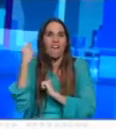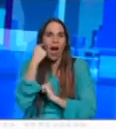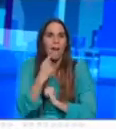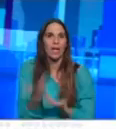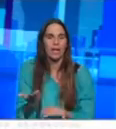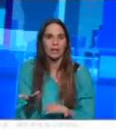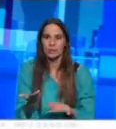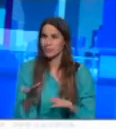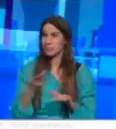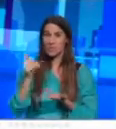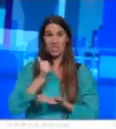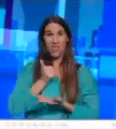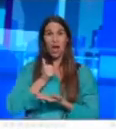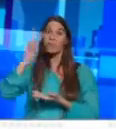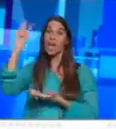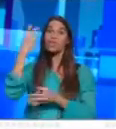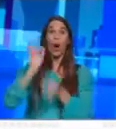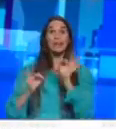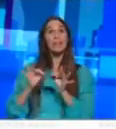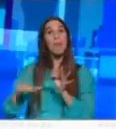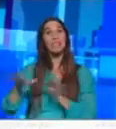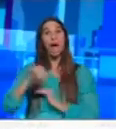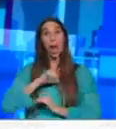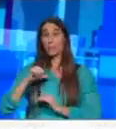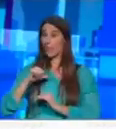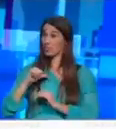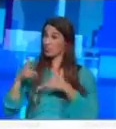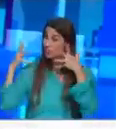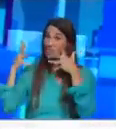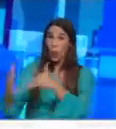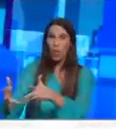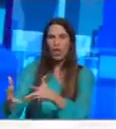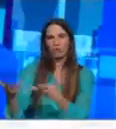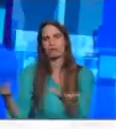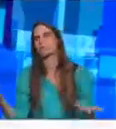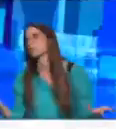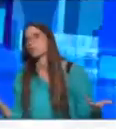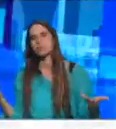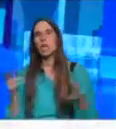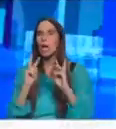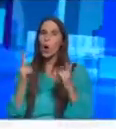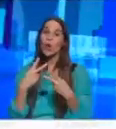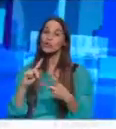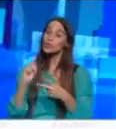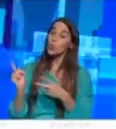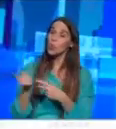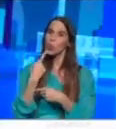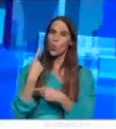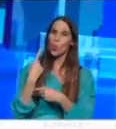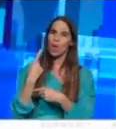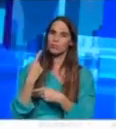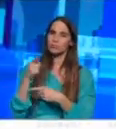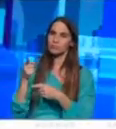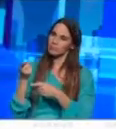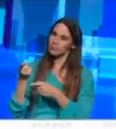שהצבא מגייס עורכי דין מהמגזר הפרטי ורודף אותו, לא יכול להיות שכולם כן, מצטחצחים לא... על כן. החשבון הנער הפשוט לא מרמלה. זה לא